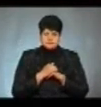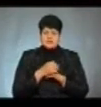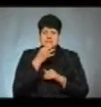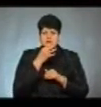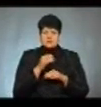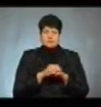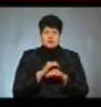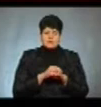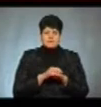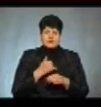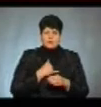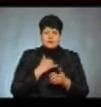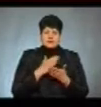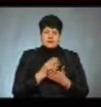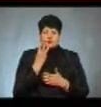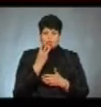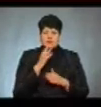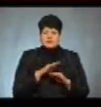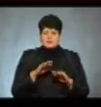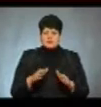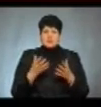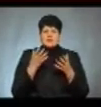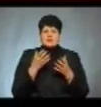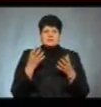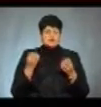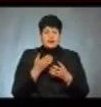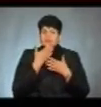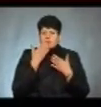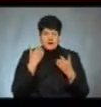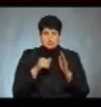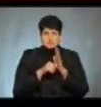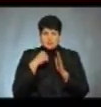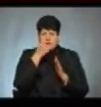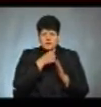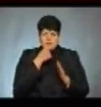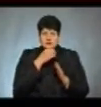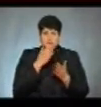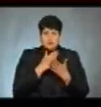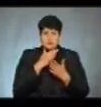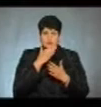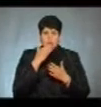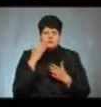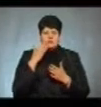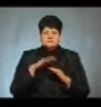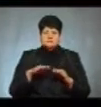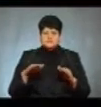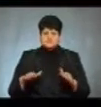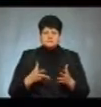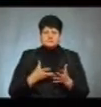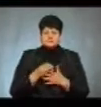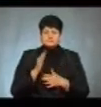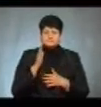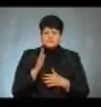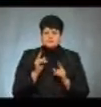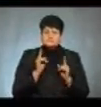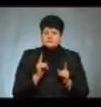Скажіть, будь ласка, мамі є троє дітей, яким ще немає 6 років. Я рахуюся багатодітною, маю посвідчення, виплата буде